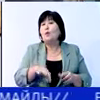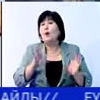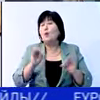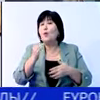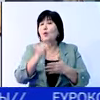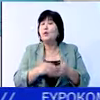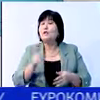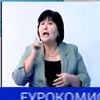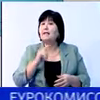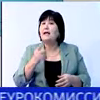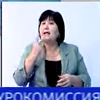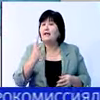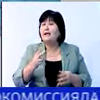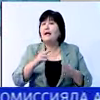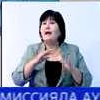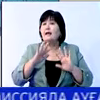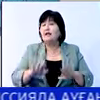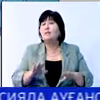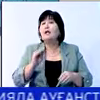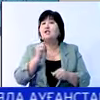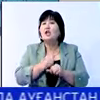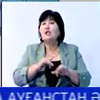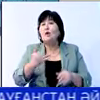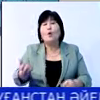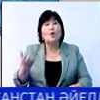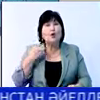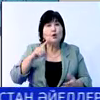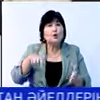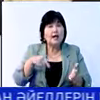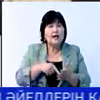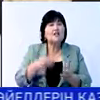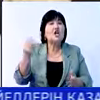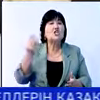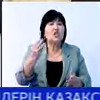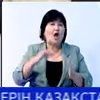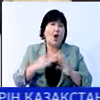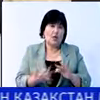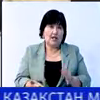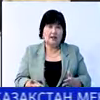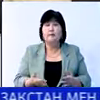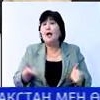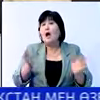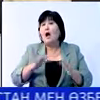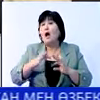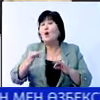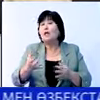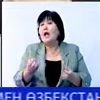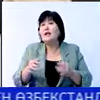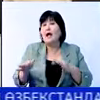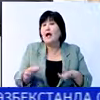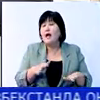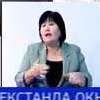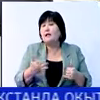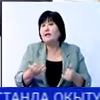көрсеткішін әзірге екі елді мекен ғана жасақтап отыр. Олар Қызылорда қаласы мен Шиелі ауданы. Қалған аудандарда әрекет жағы